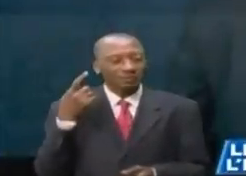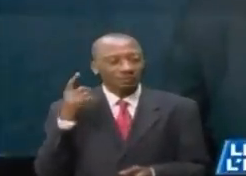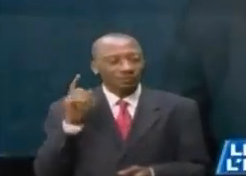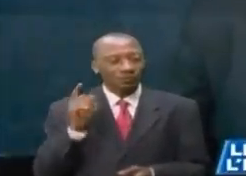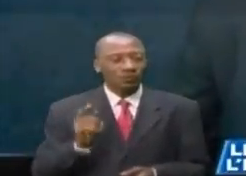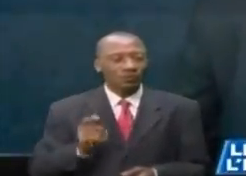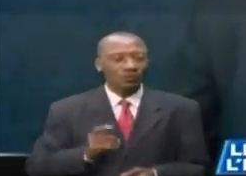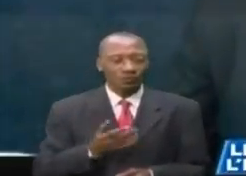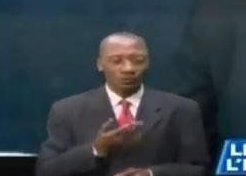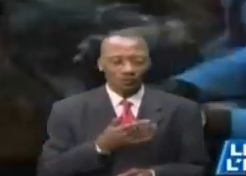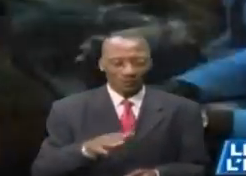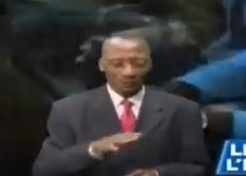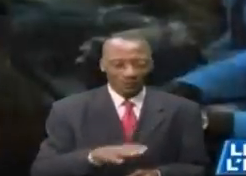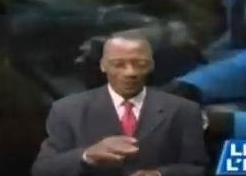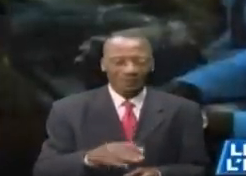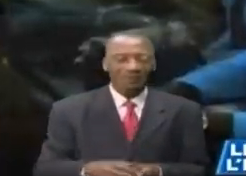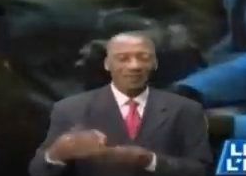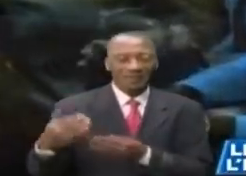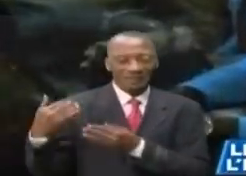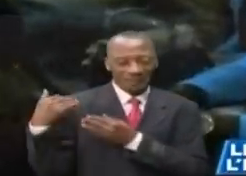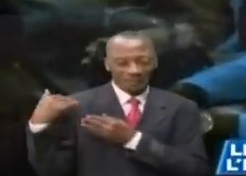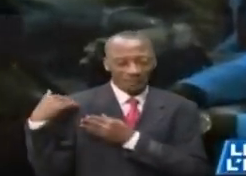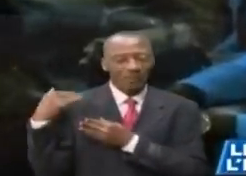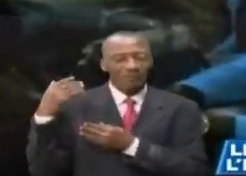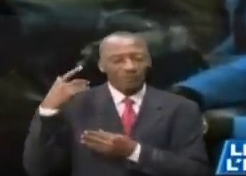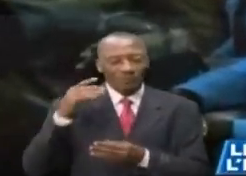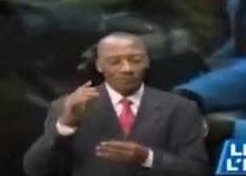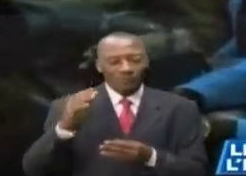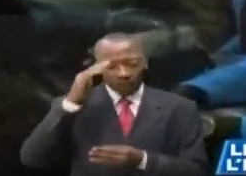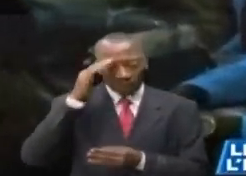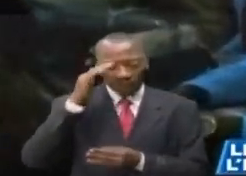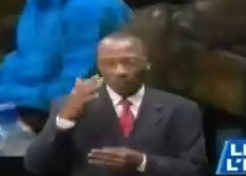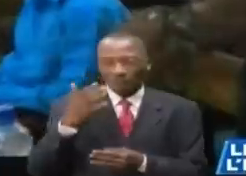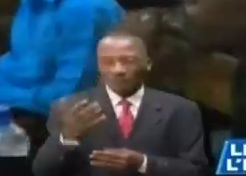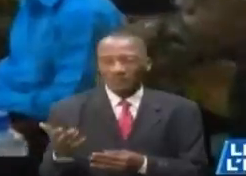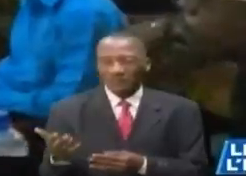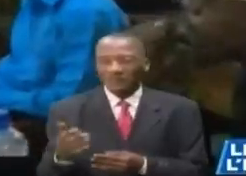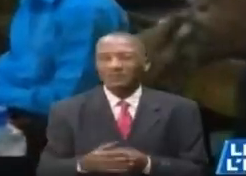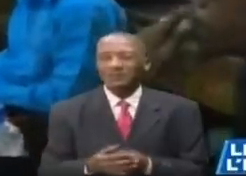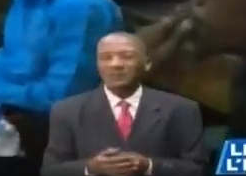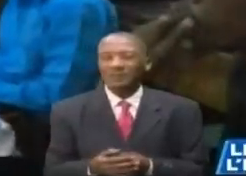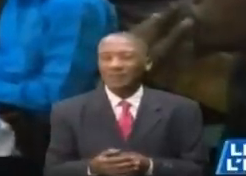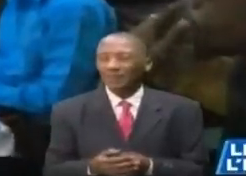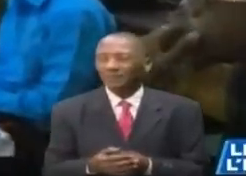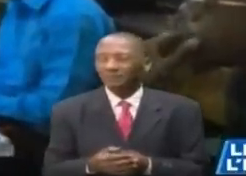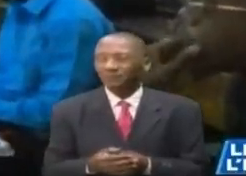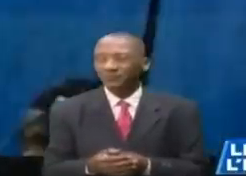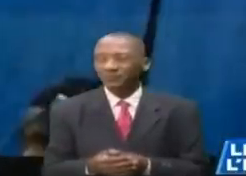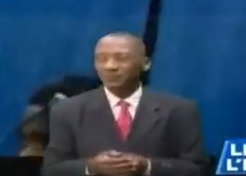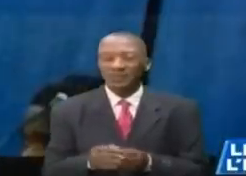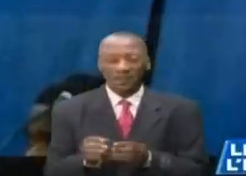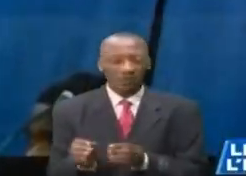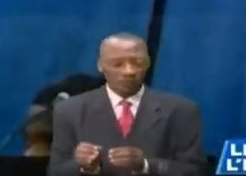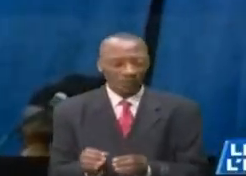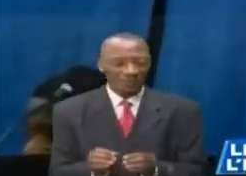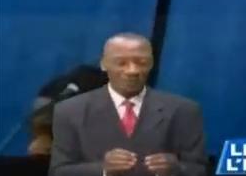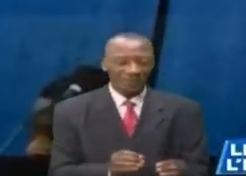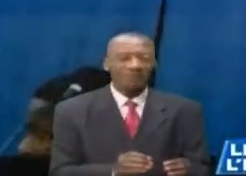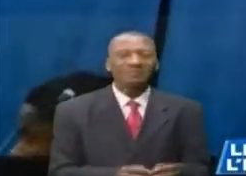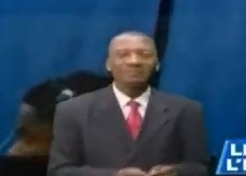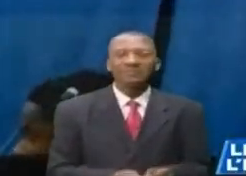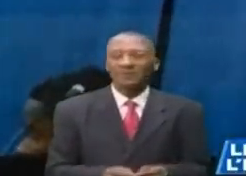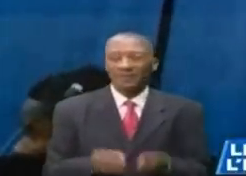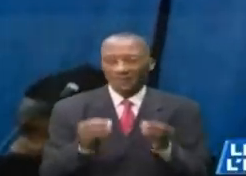sciences économiques, Barthélémy Kalambay, qui a ouvert le bal pour circonscrire le débat du jour. Prenant la parole, l'orateur du